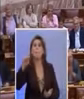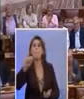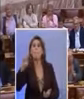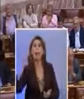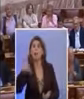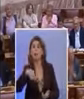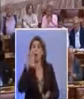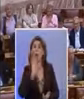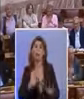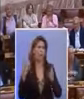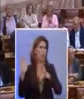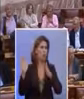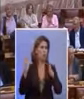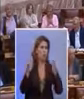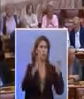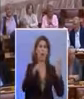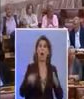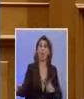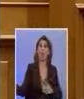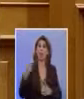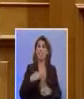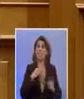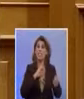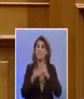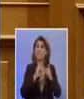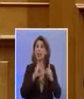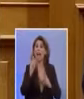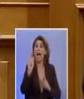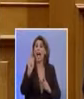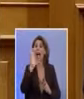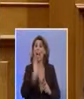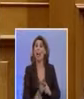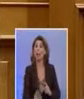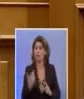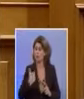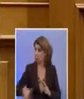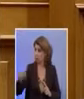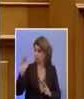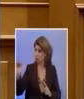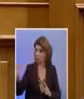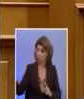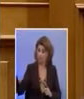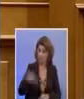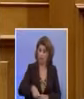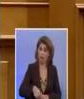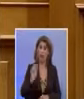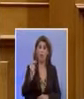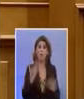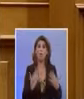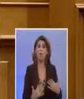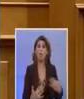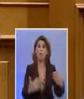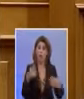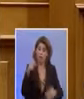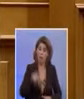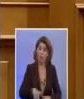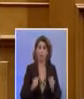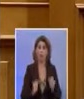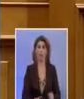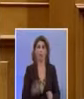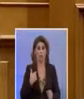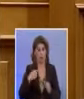Μιλάτε εδώ για συμφωνία αλήθειας. Σας καλώ λοιπόν να έρθετε στη Βουλή, να έρθετε εδώ στο βήμα της Βουλής, αμέσως